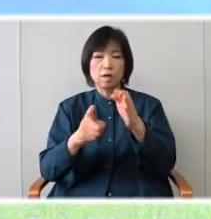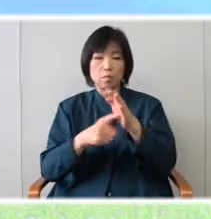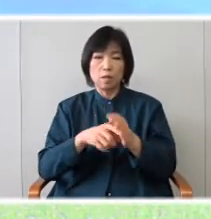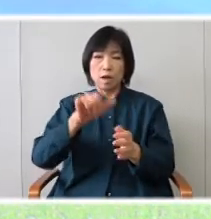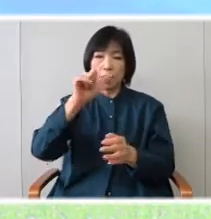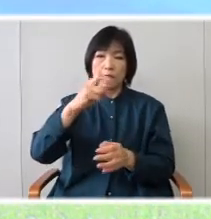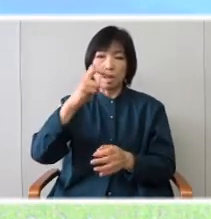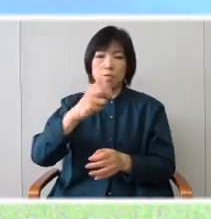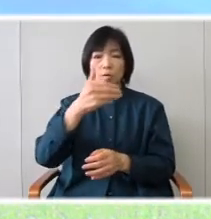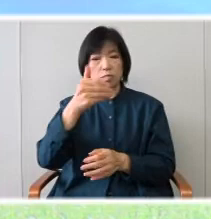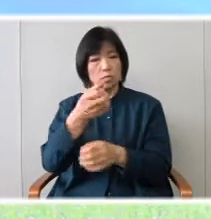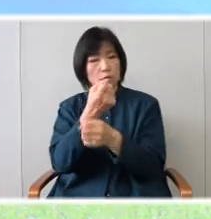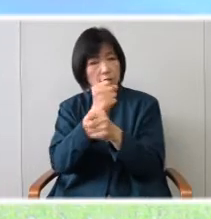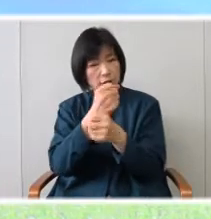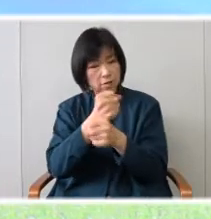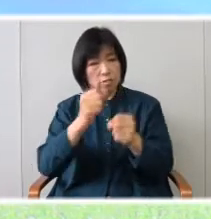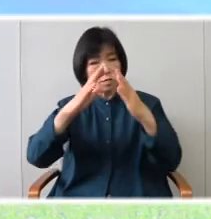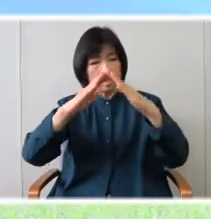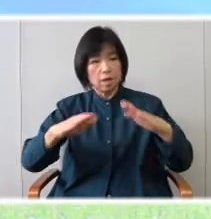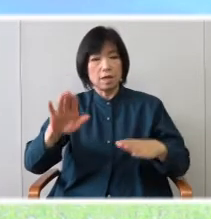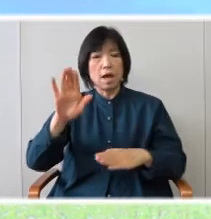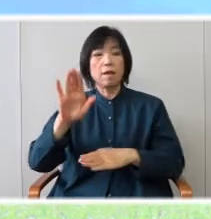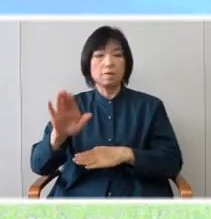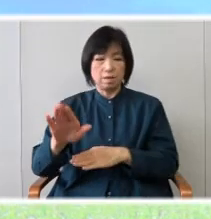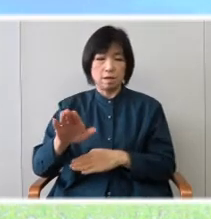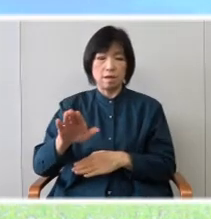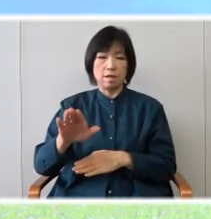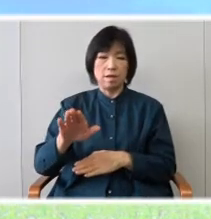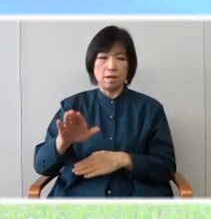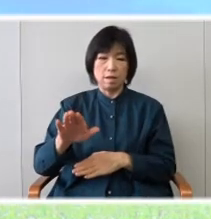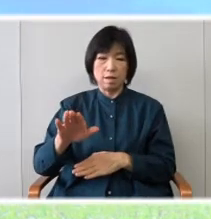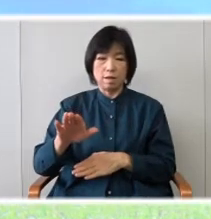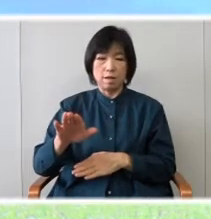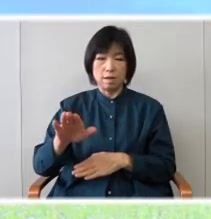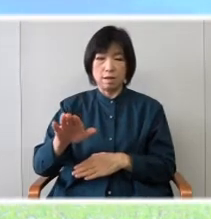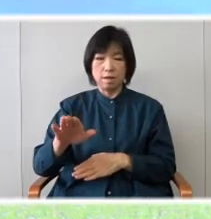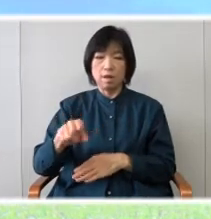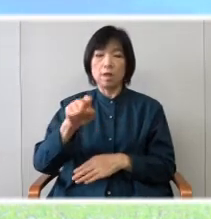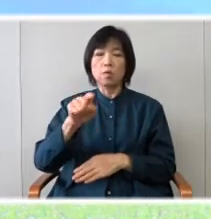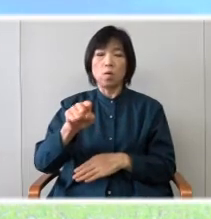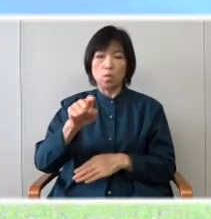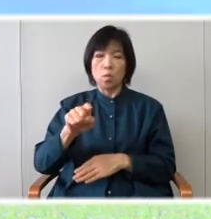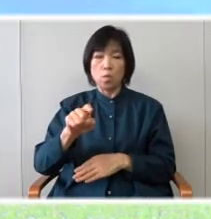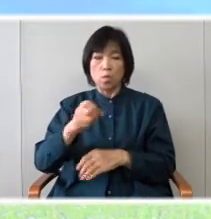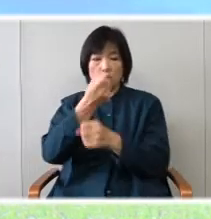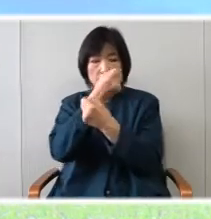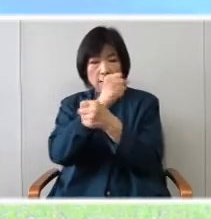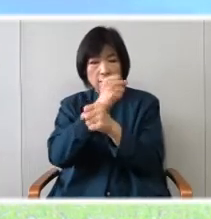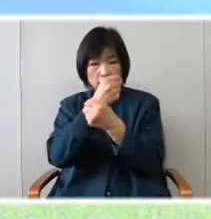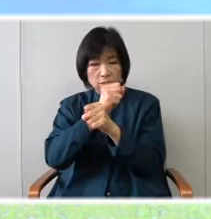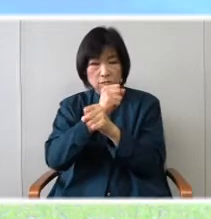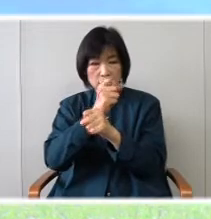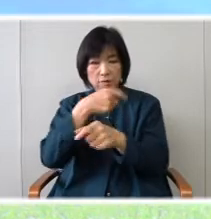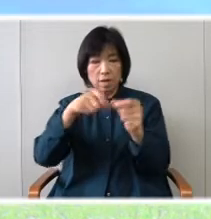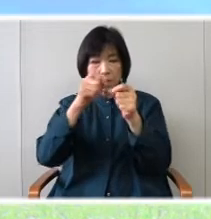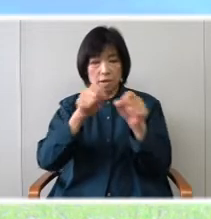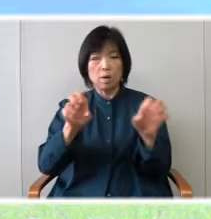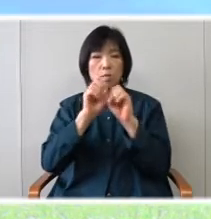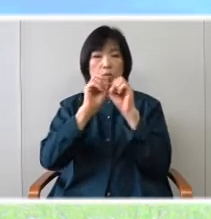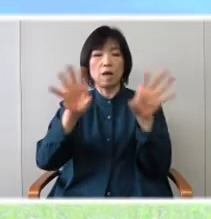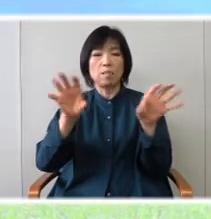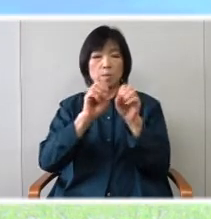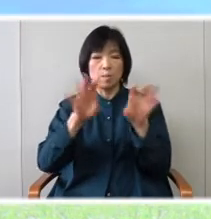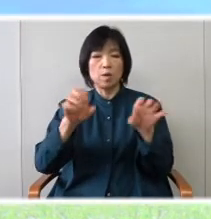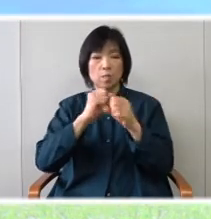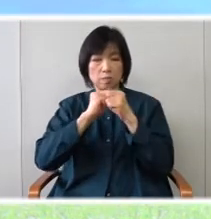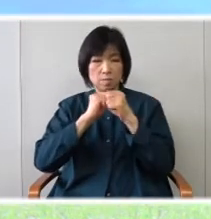ありまして、そうした皆さんが初めて研究成果を発表するということで、この10月の30